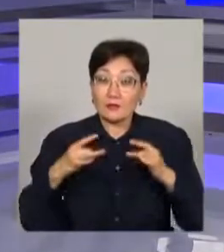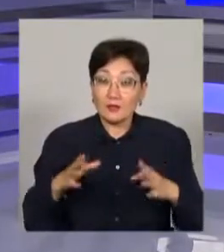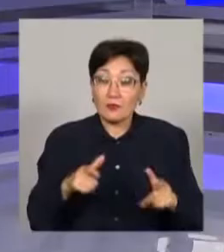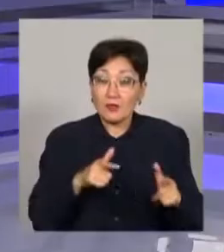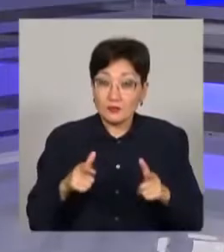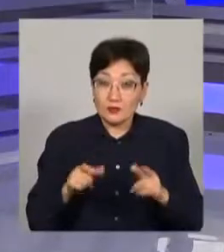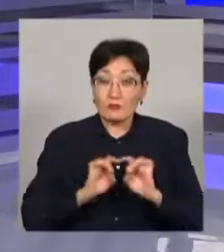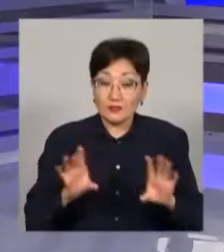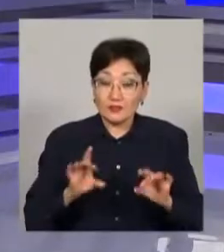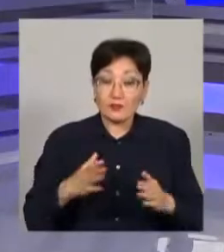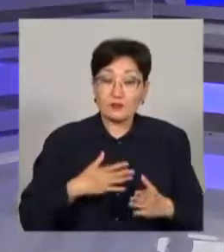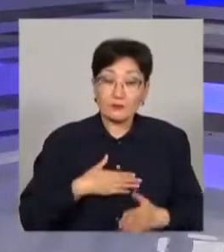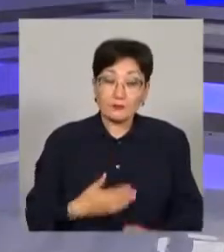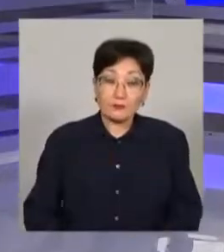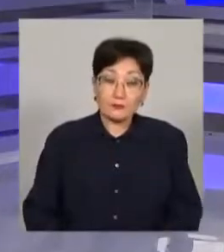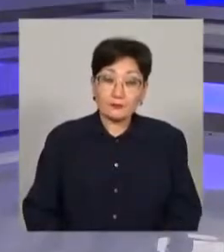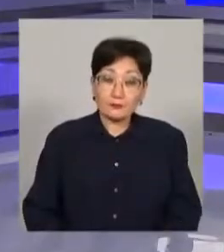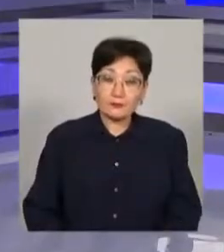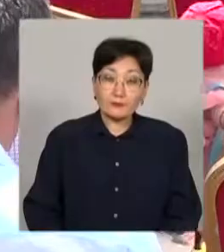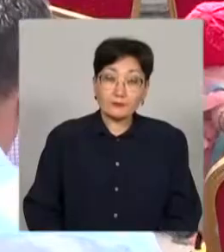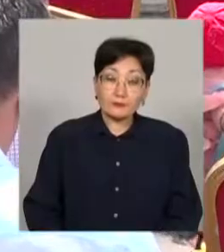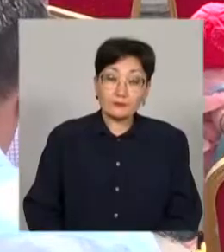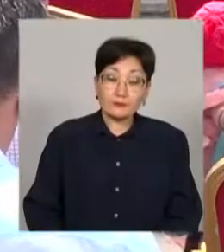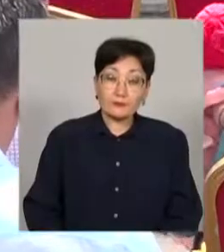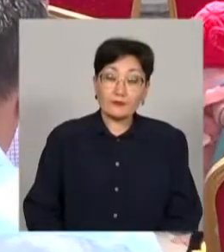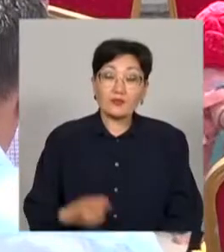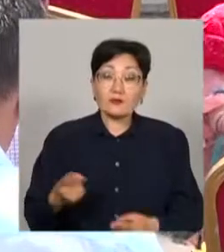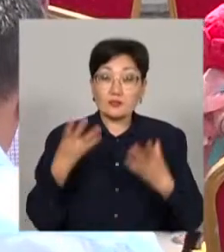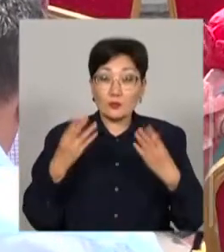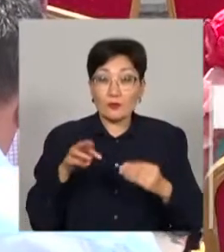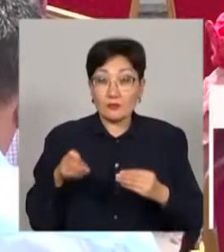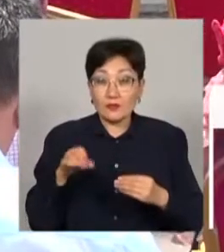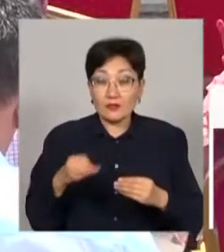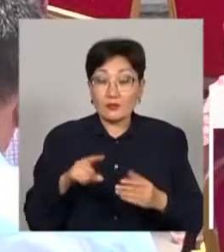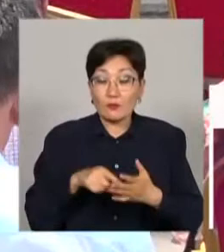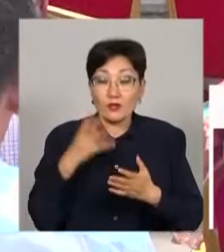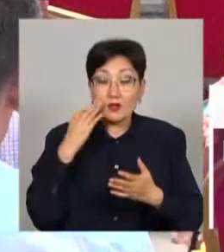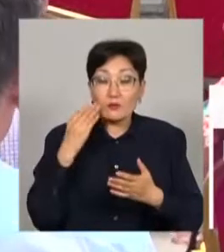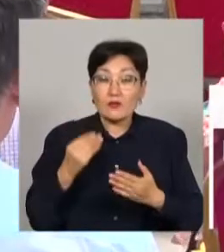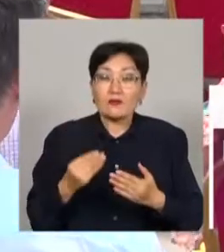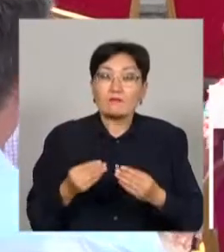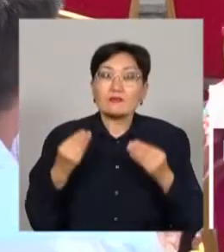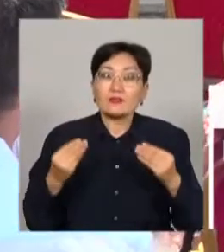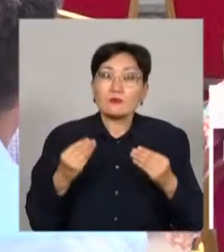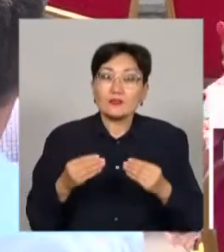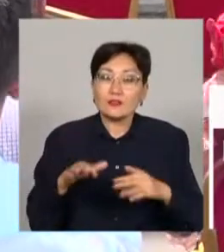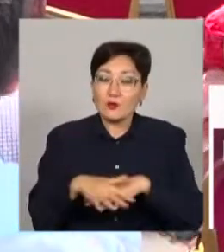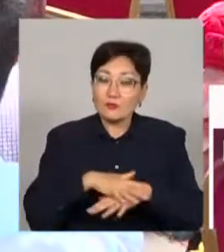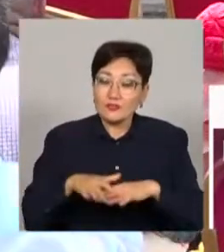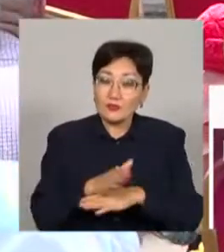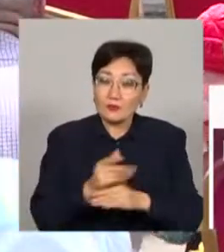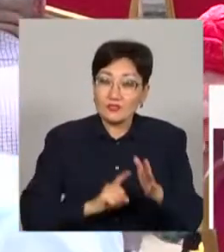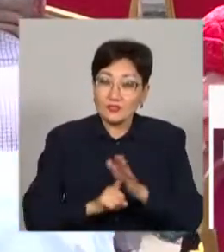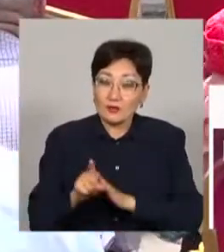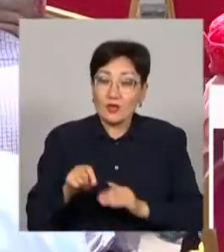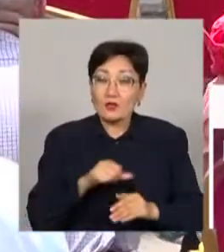готова поделиться впечатлениями. В первый день мая Алматы заиграл яркими красками. Народные гуляния начались